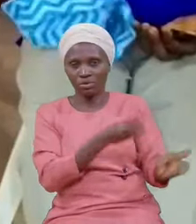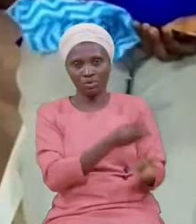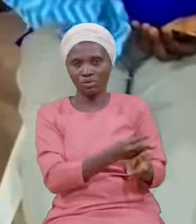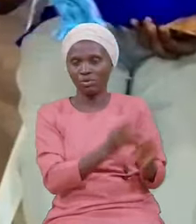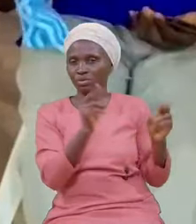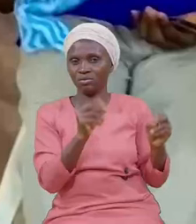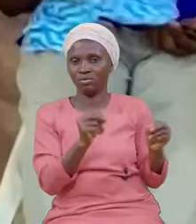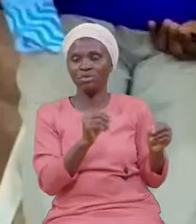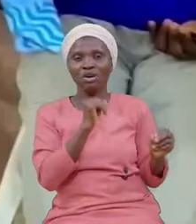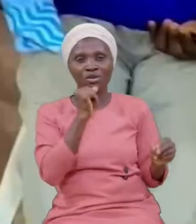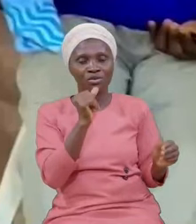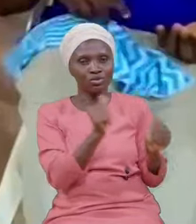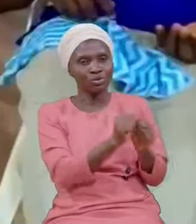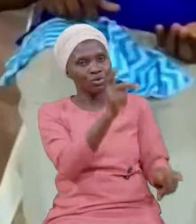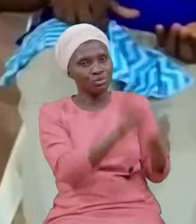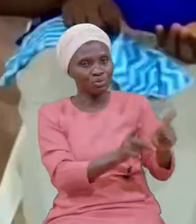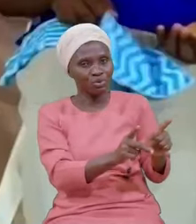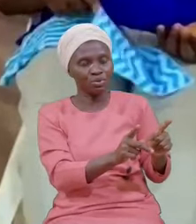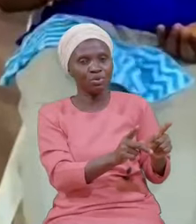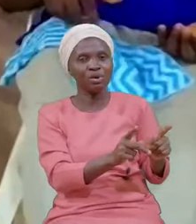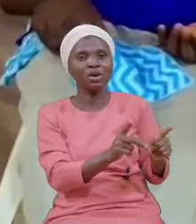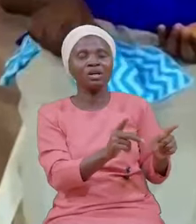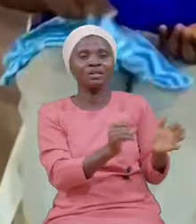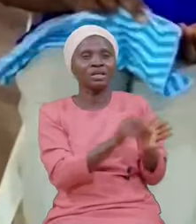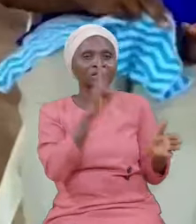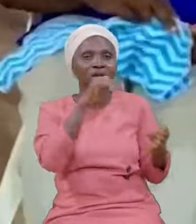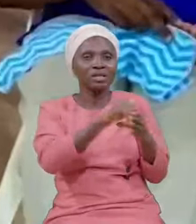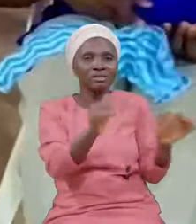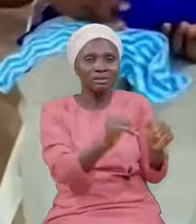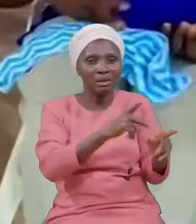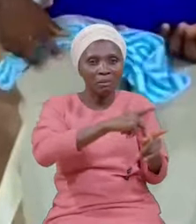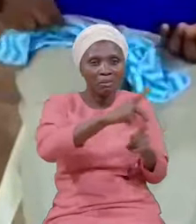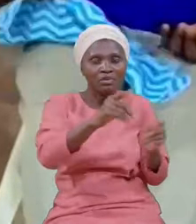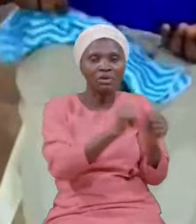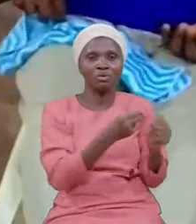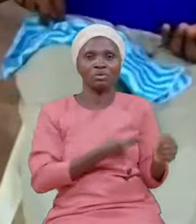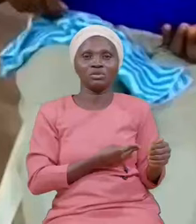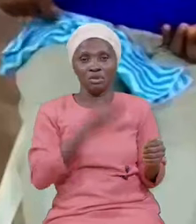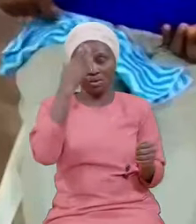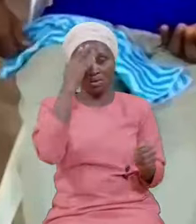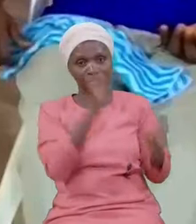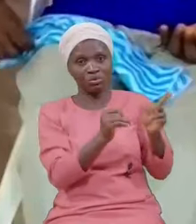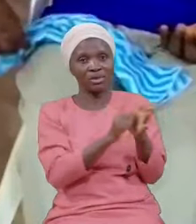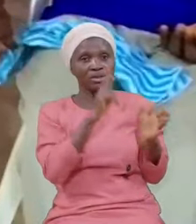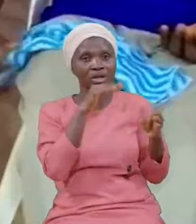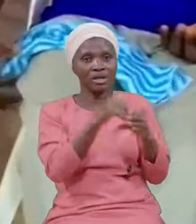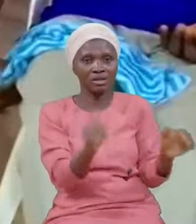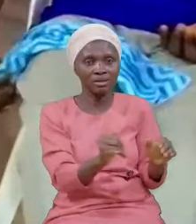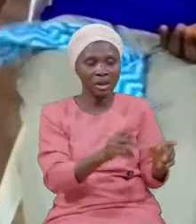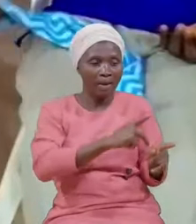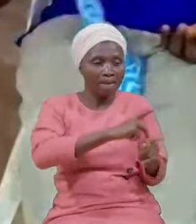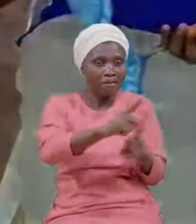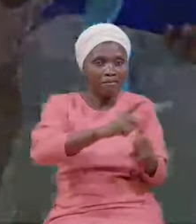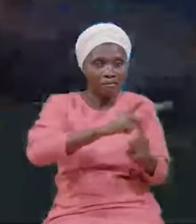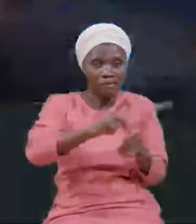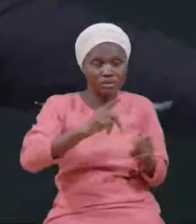Et dans la même profession que nous, il y a des gens qui ont fait la même formation. Voici comment ils font.